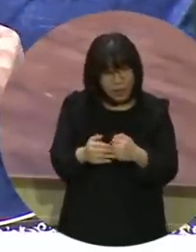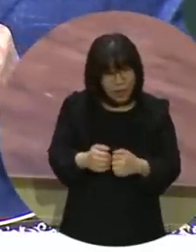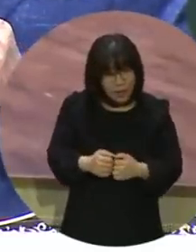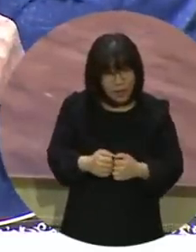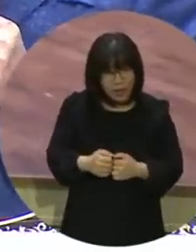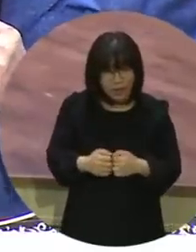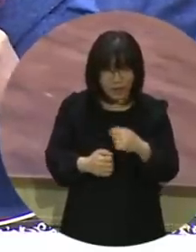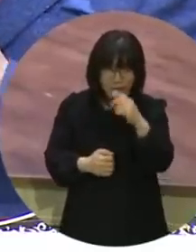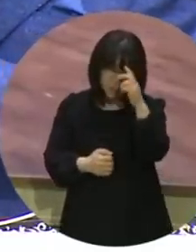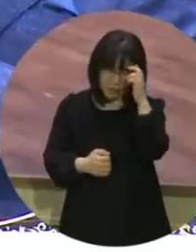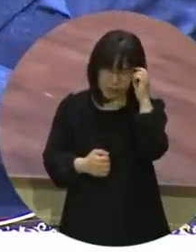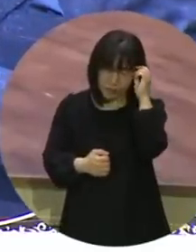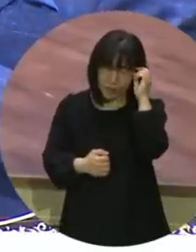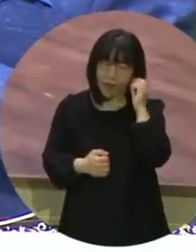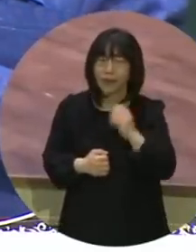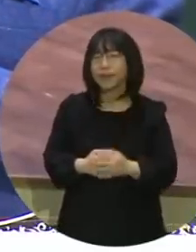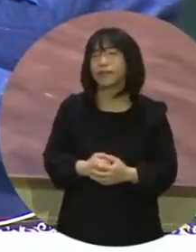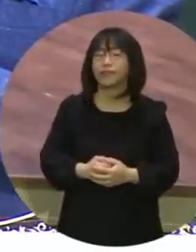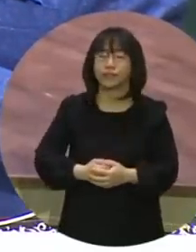들어본 소리죠 옛날에.